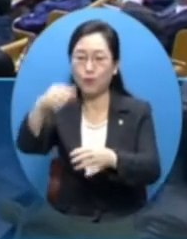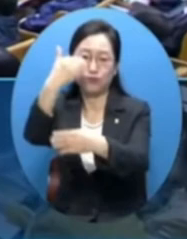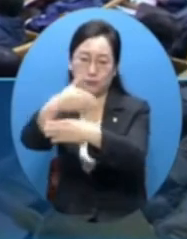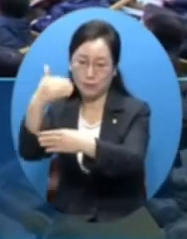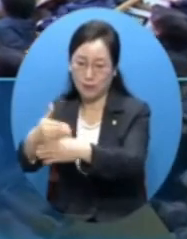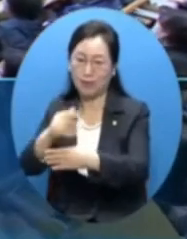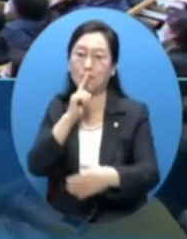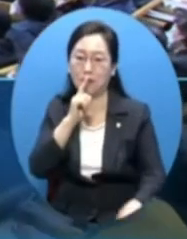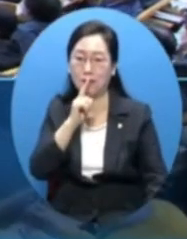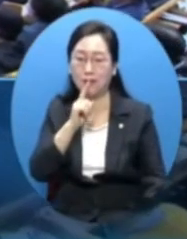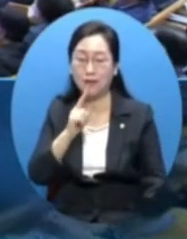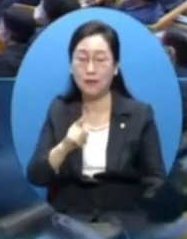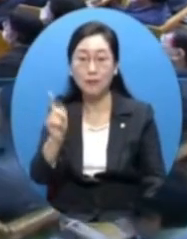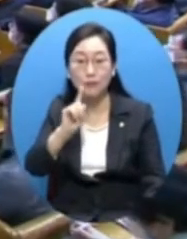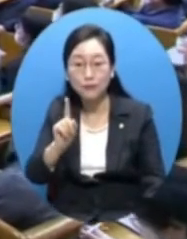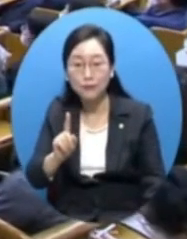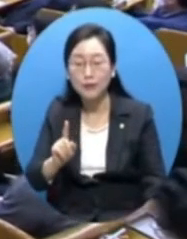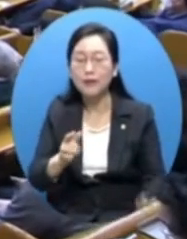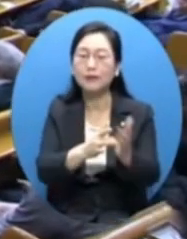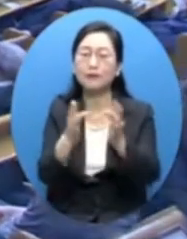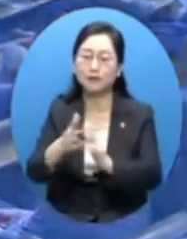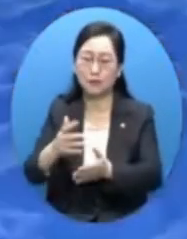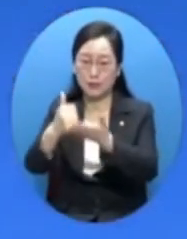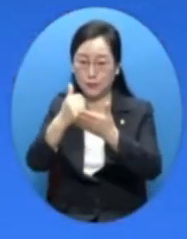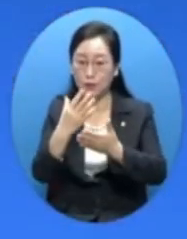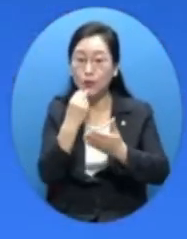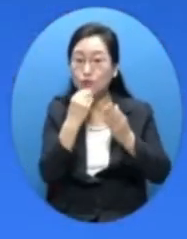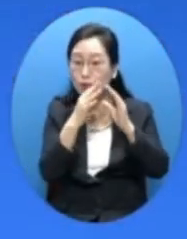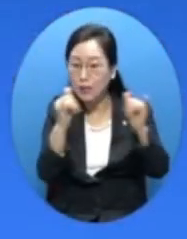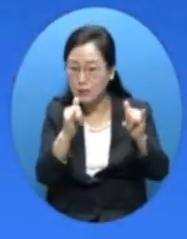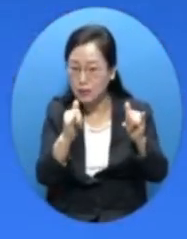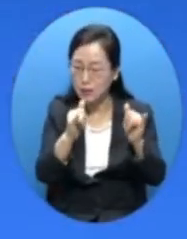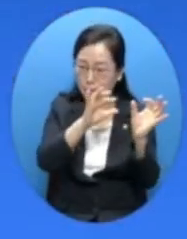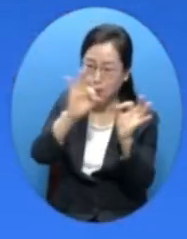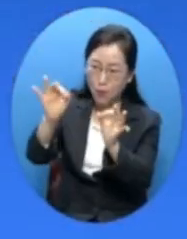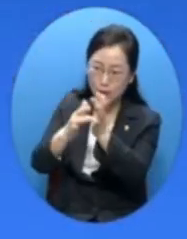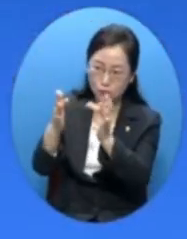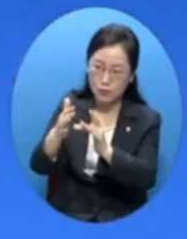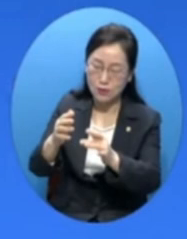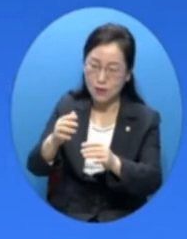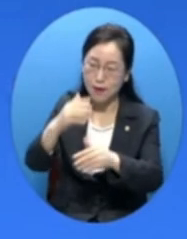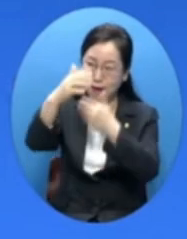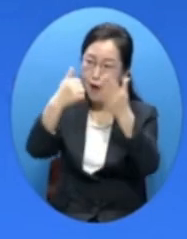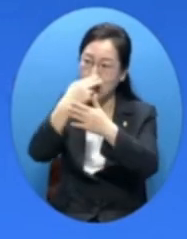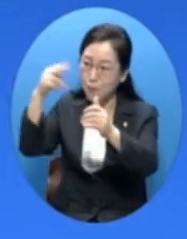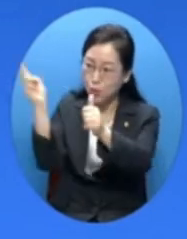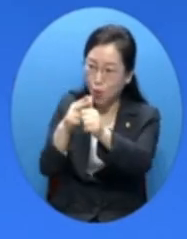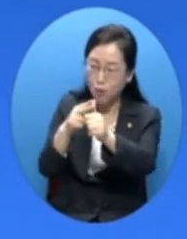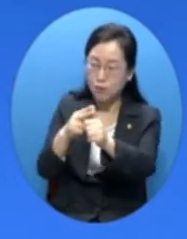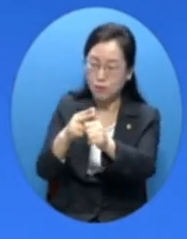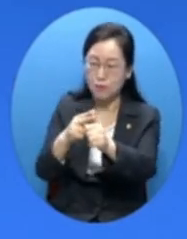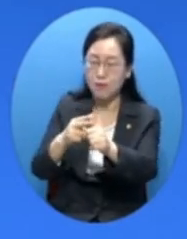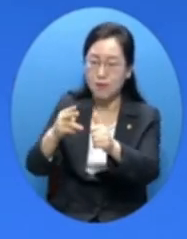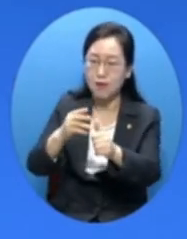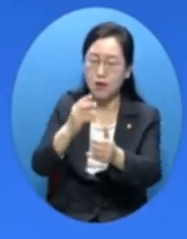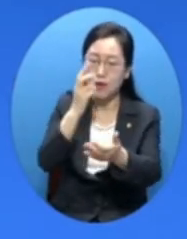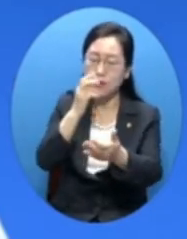말씀합니다. 예수님은 유대인들에게 신성모독죄로 고발당하고 로마 빌라도